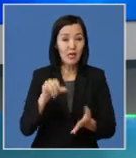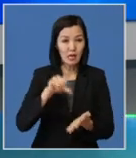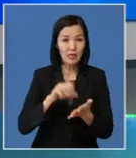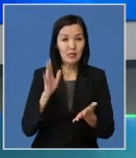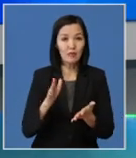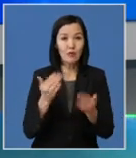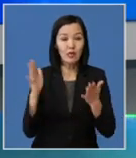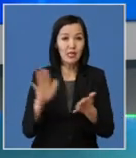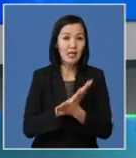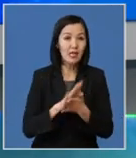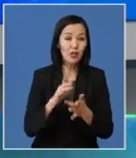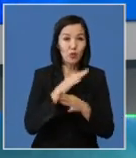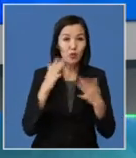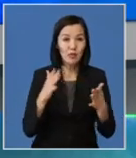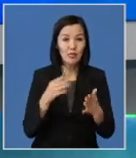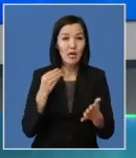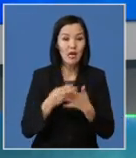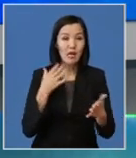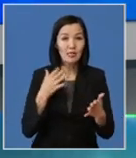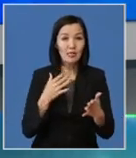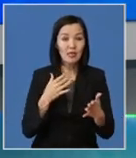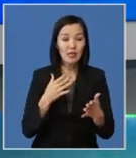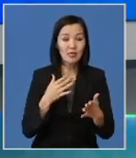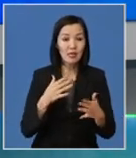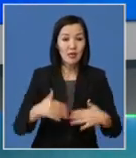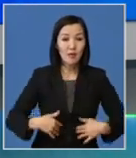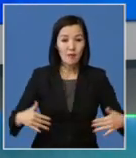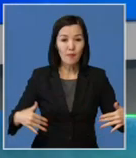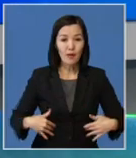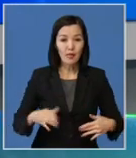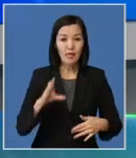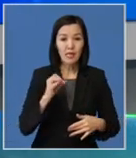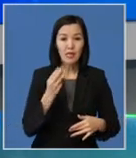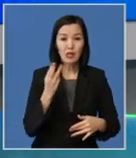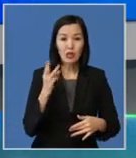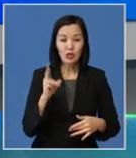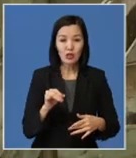биыл грант саны көбейсе, асыл тұқымды ешкі өсіру бастамасы қолдау табатынына сенімді.